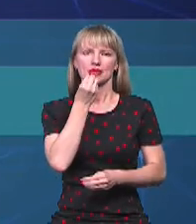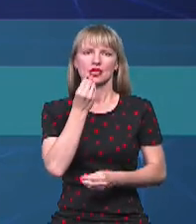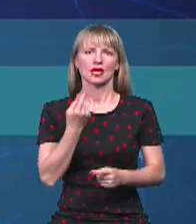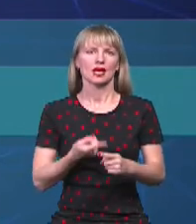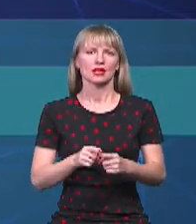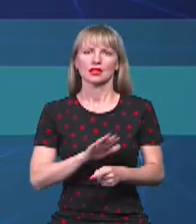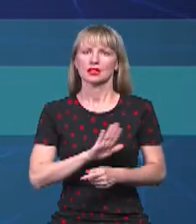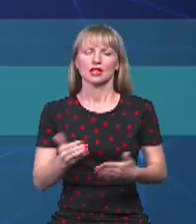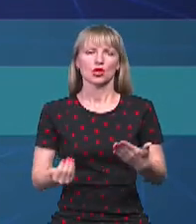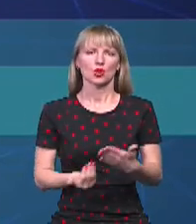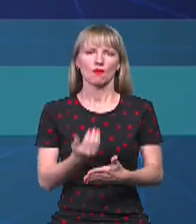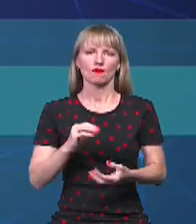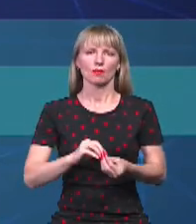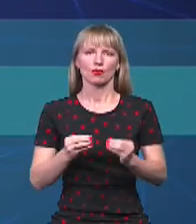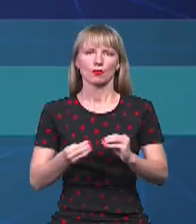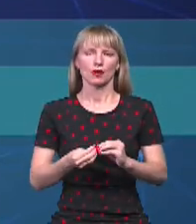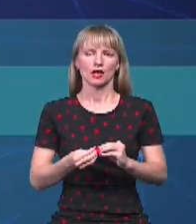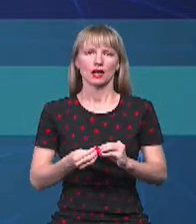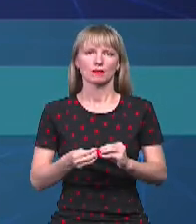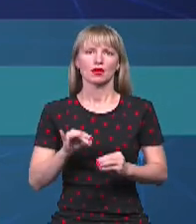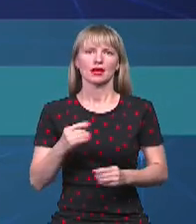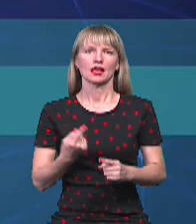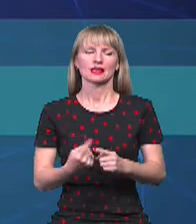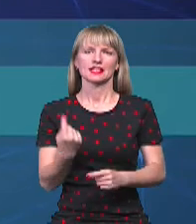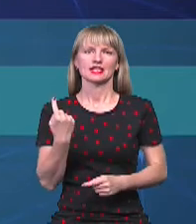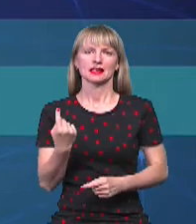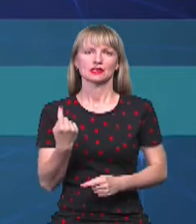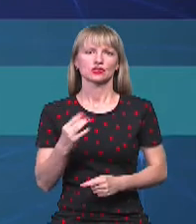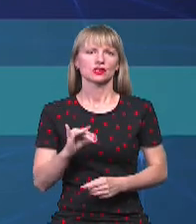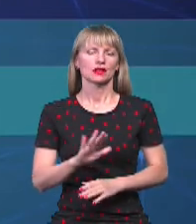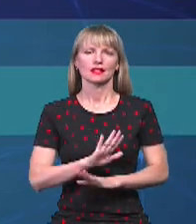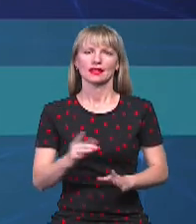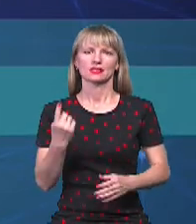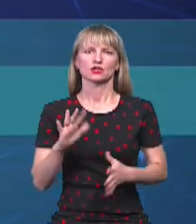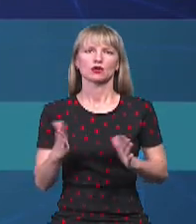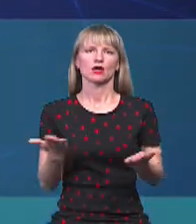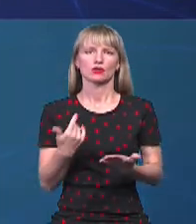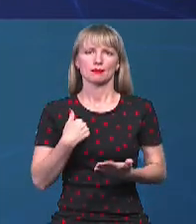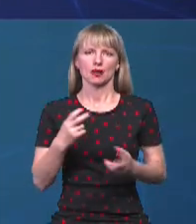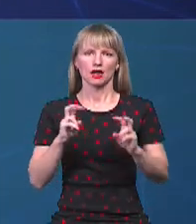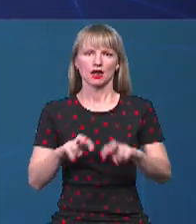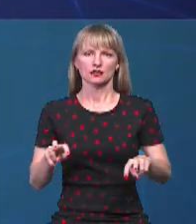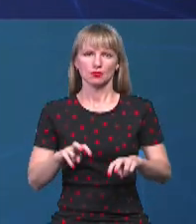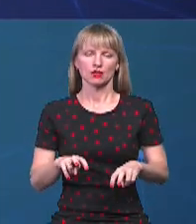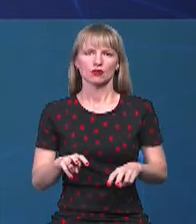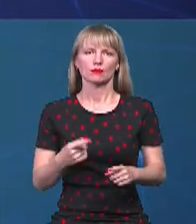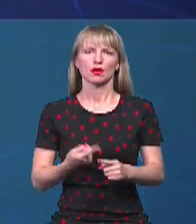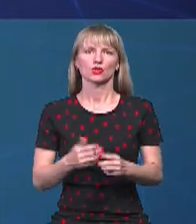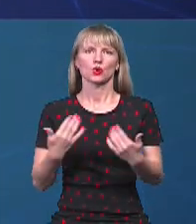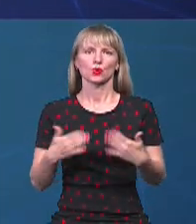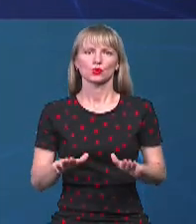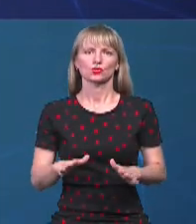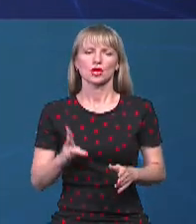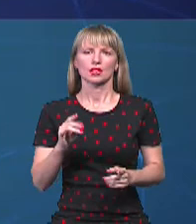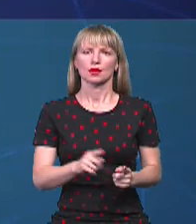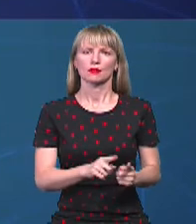це не нова проблема. І этот единичный или не единичный случай, который мы рассматриваем, это уже как бы